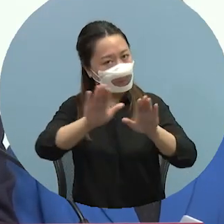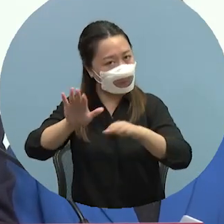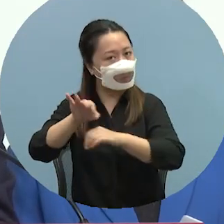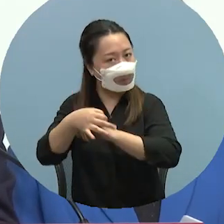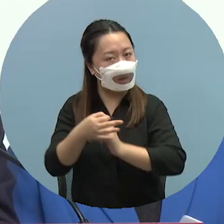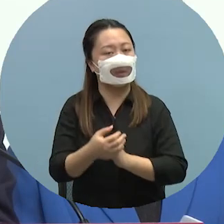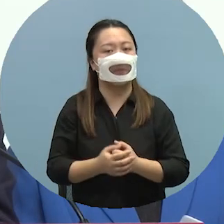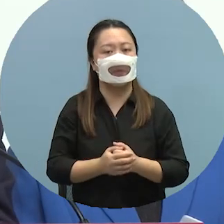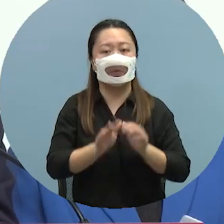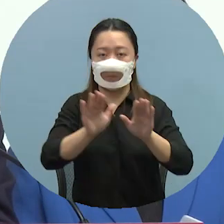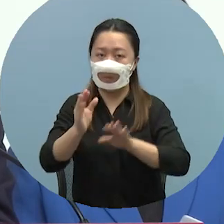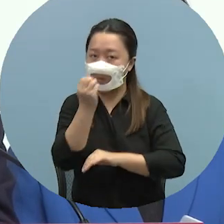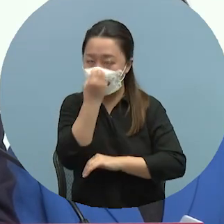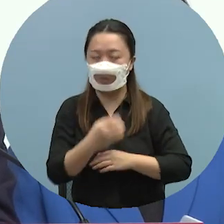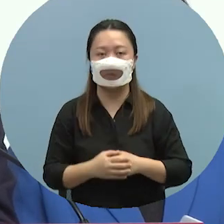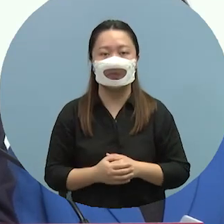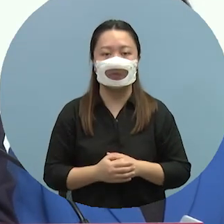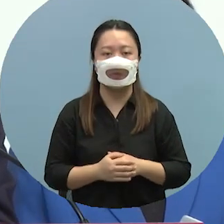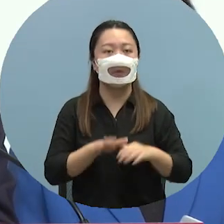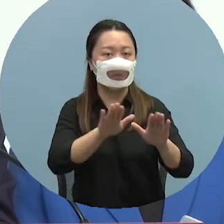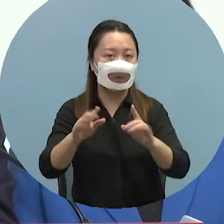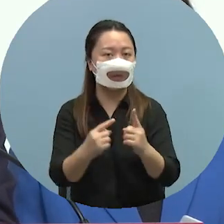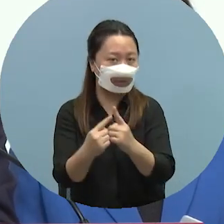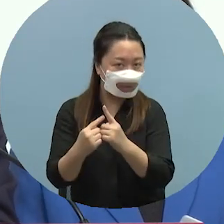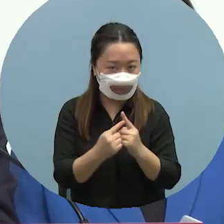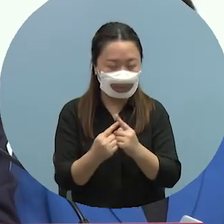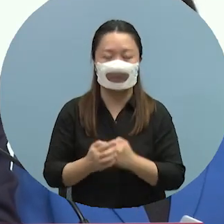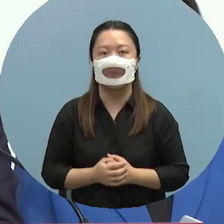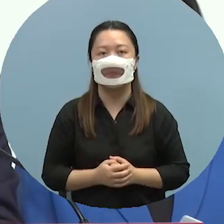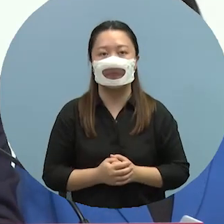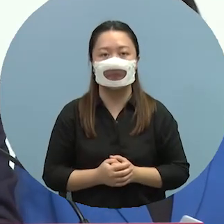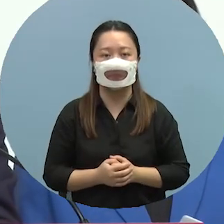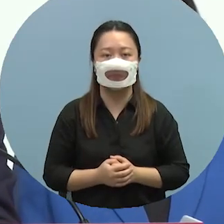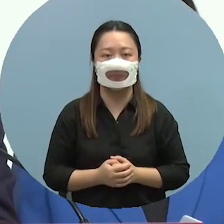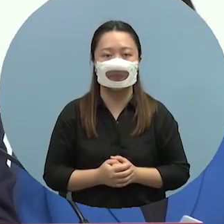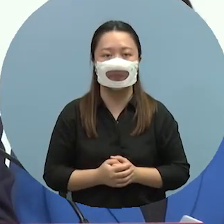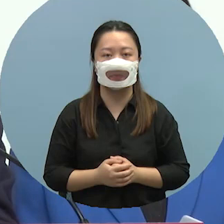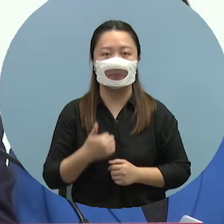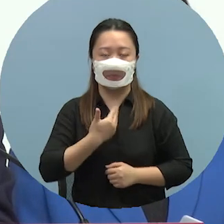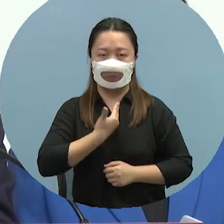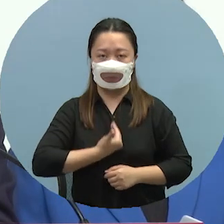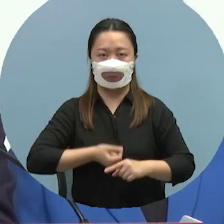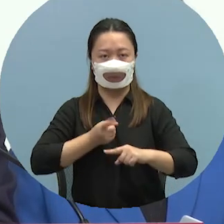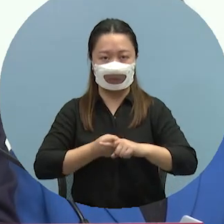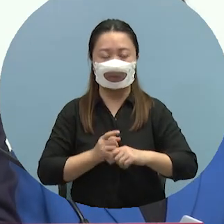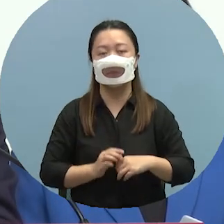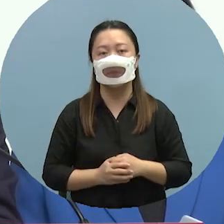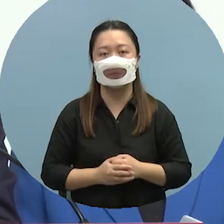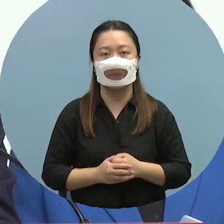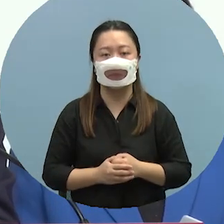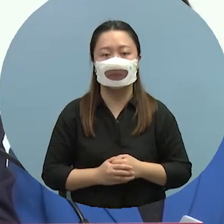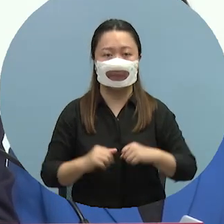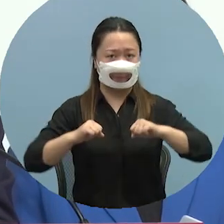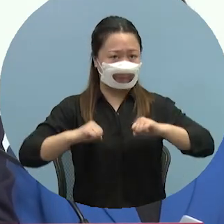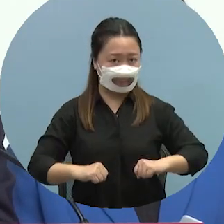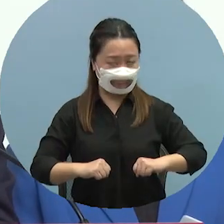家、服务香港、服务市民。我将忠诚地、